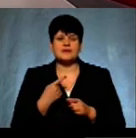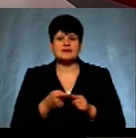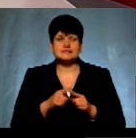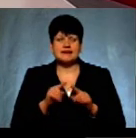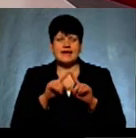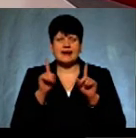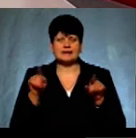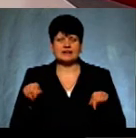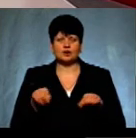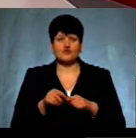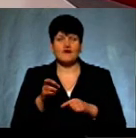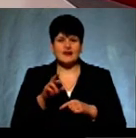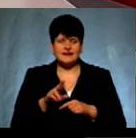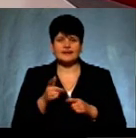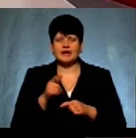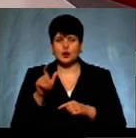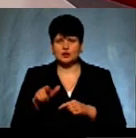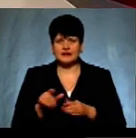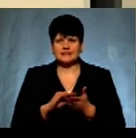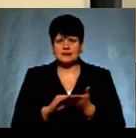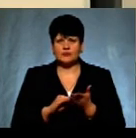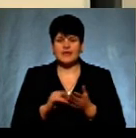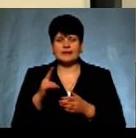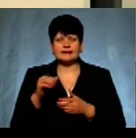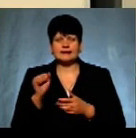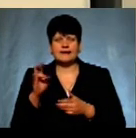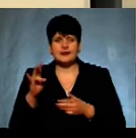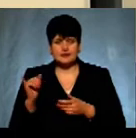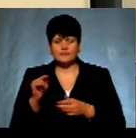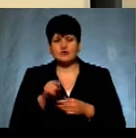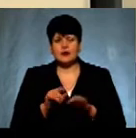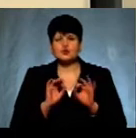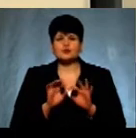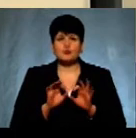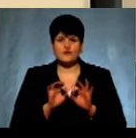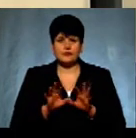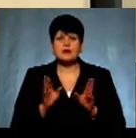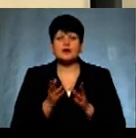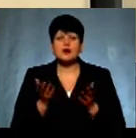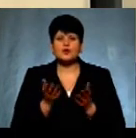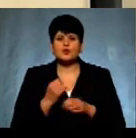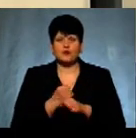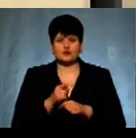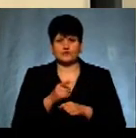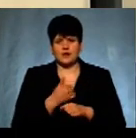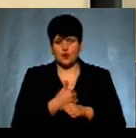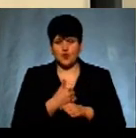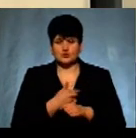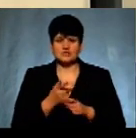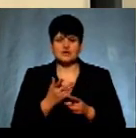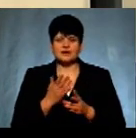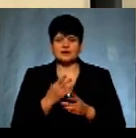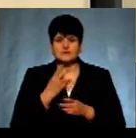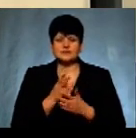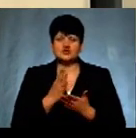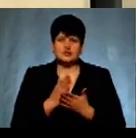наприклад, заповняє такі дані, вона розповідає, яку роботу вона хоче, і ми дивимося, чи є такі